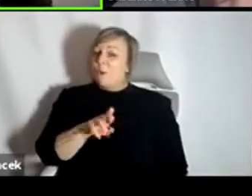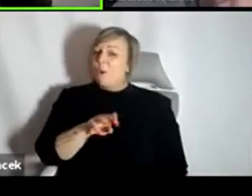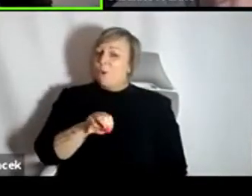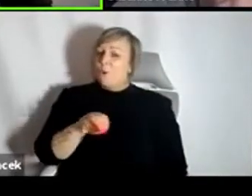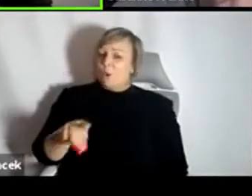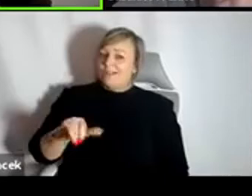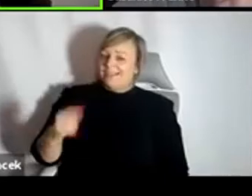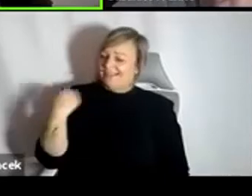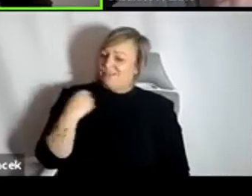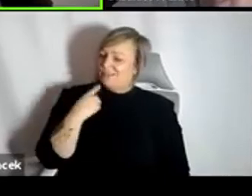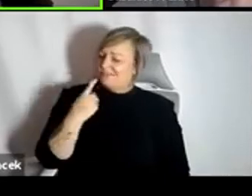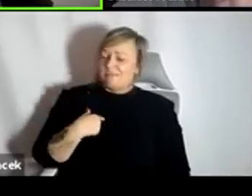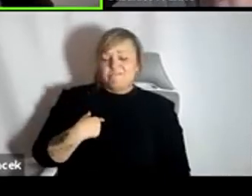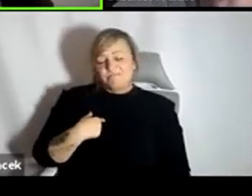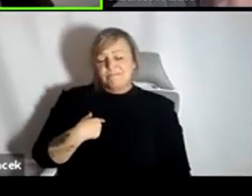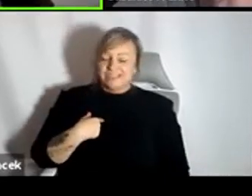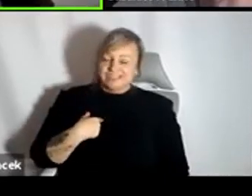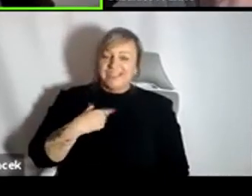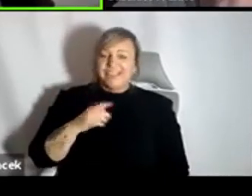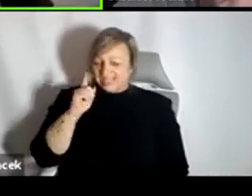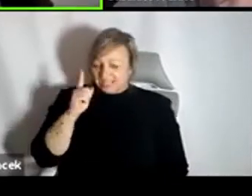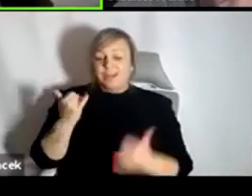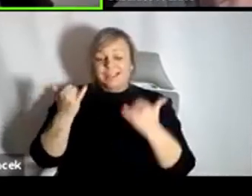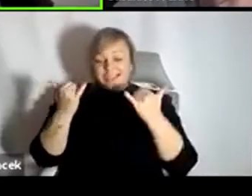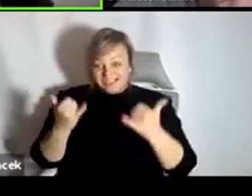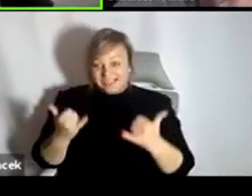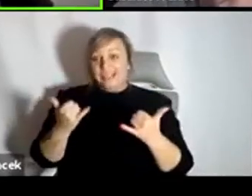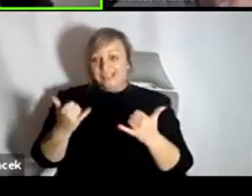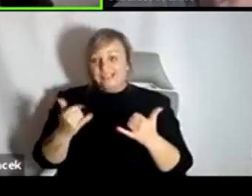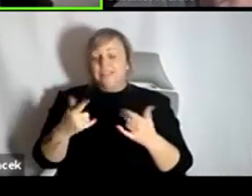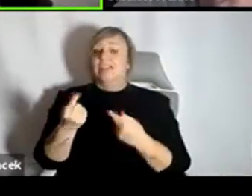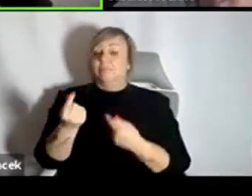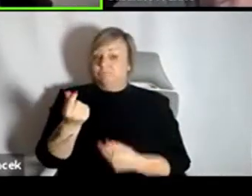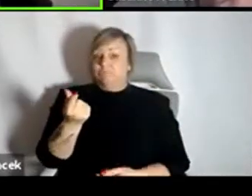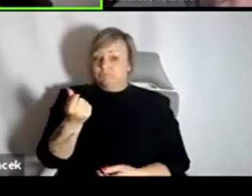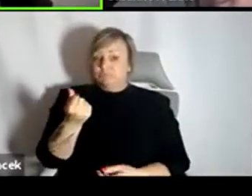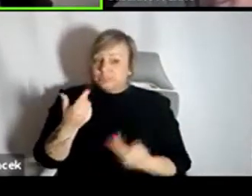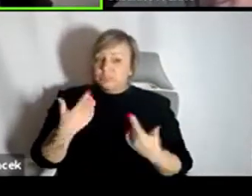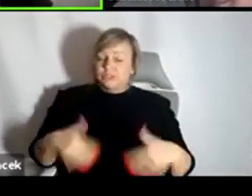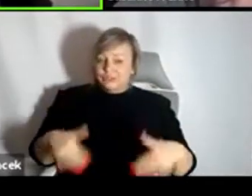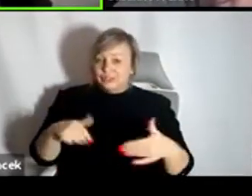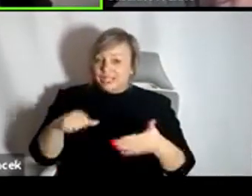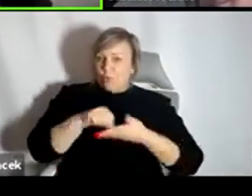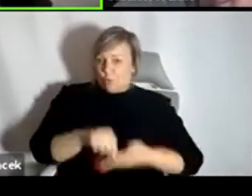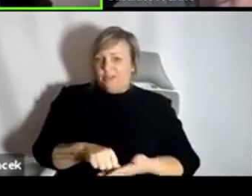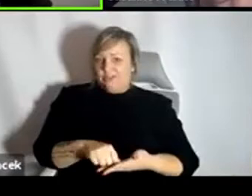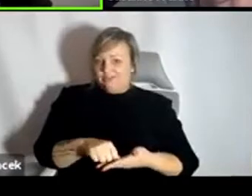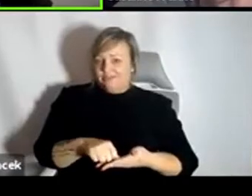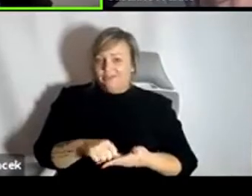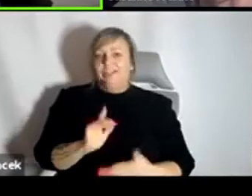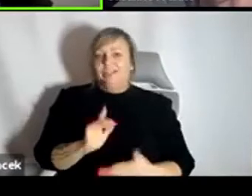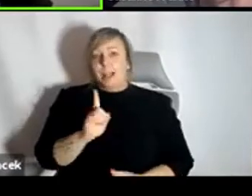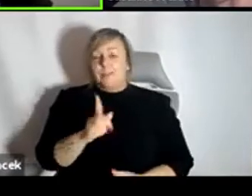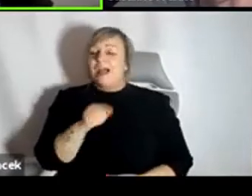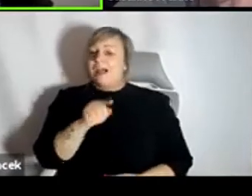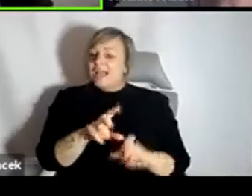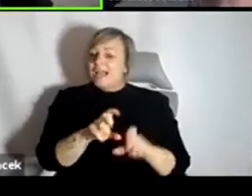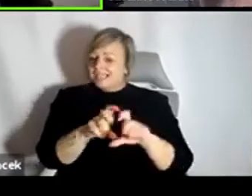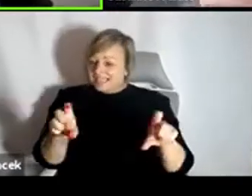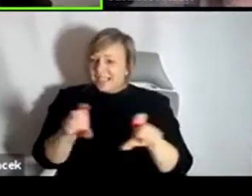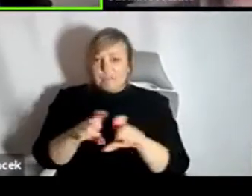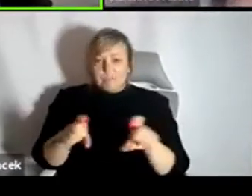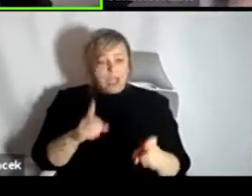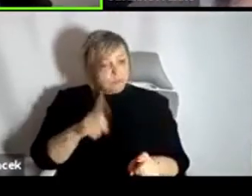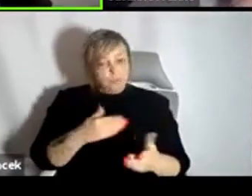tatsächlich, dass jetzt gerade auf vielen Ebenen trotz wirtschaftlichen Überlebensdruck da genau an diesen Themen bei den Vereinen